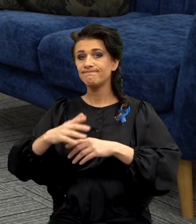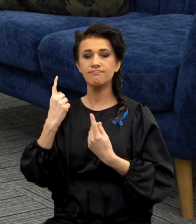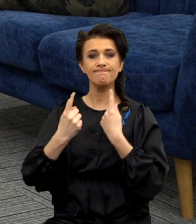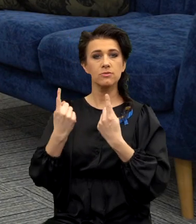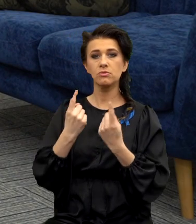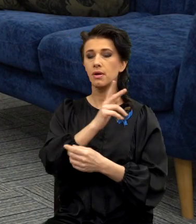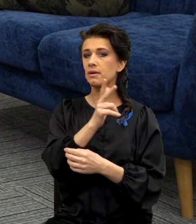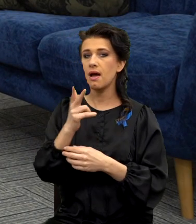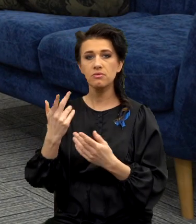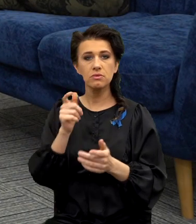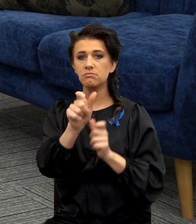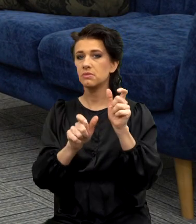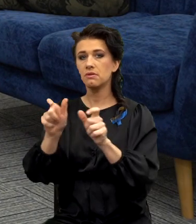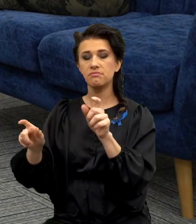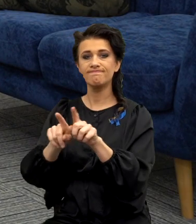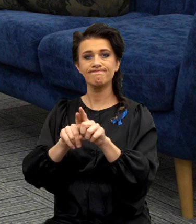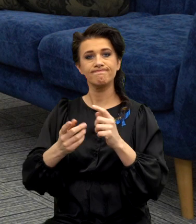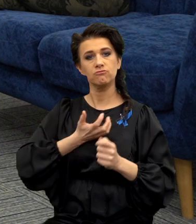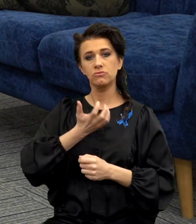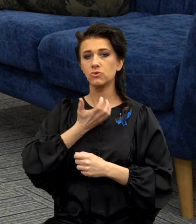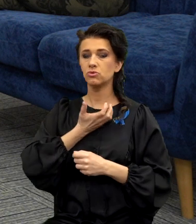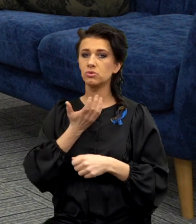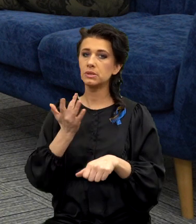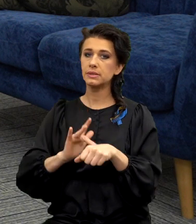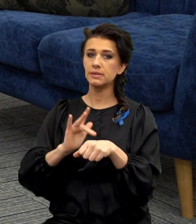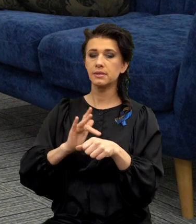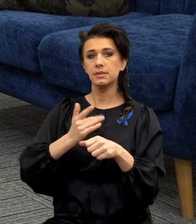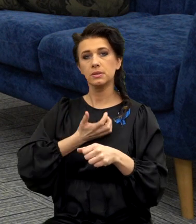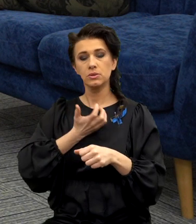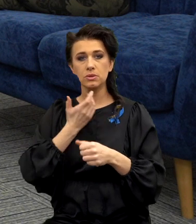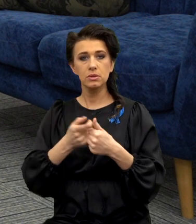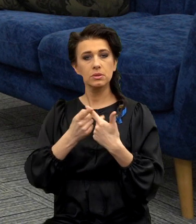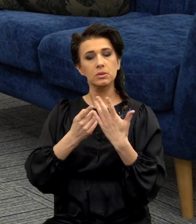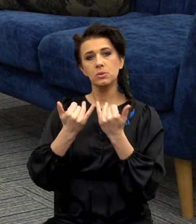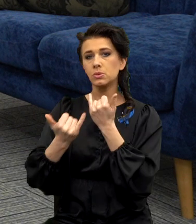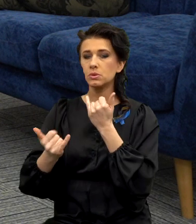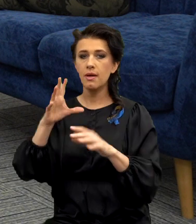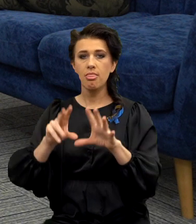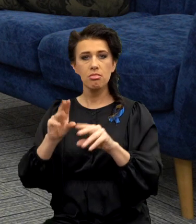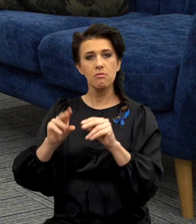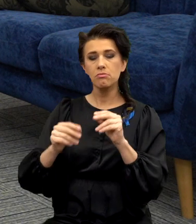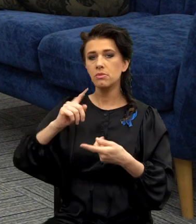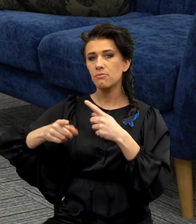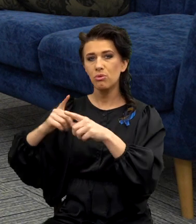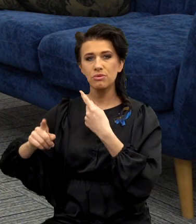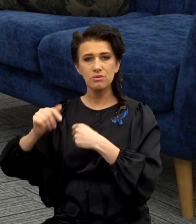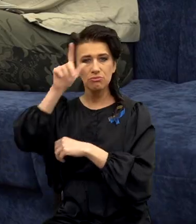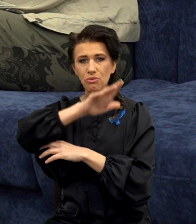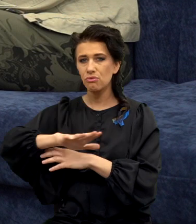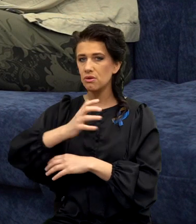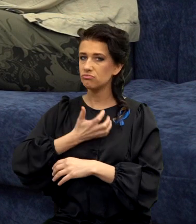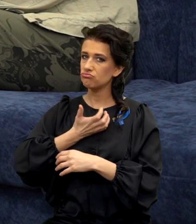Sytuacja dotyczy każdego z nas i jej skutki odczuwamy na wielu płaszczyznach i ekonomicznej, i politycznej, i społecznej.